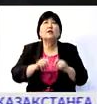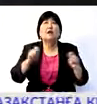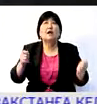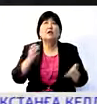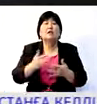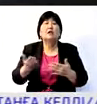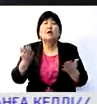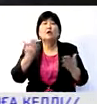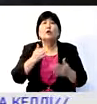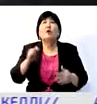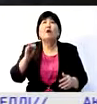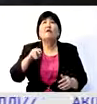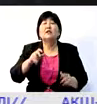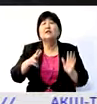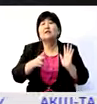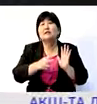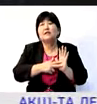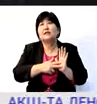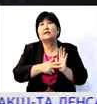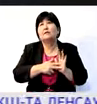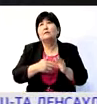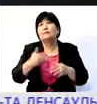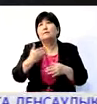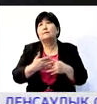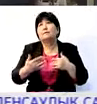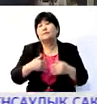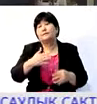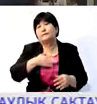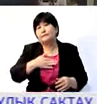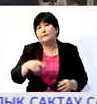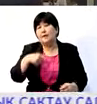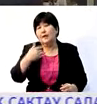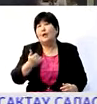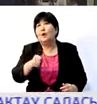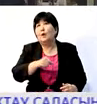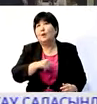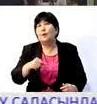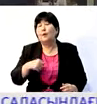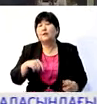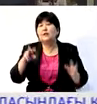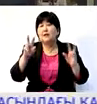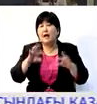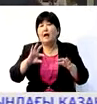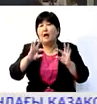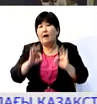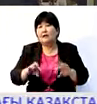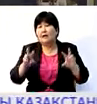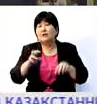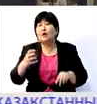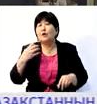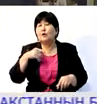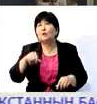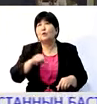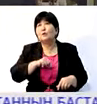Осы Кинопликс 8 кинотеатр желісін алғысын білдіргім келеді. Олар да өздері енді анализ жасайды, біз де қарап тұрамыз. Қызылордада